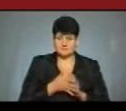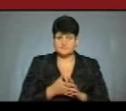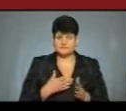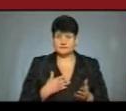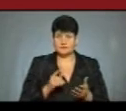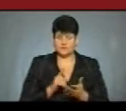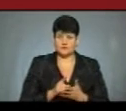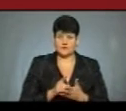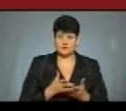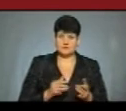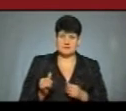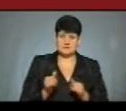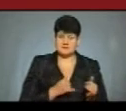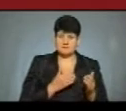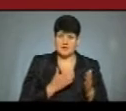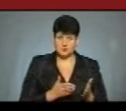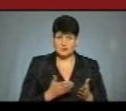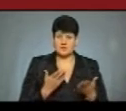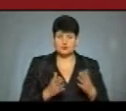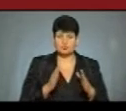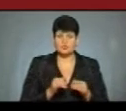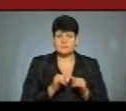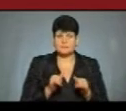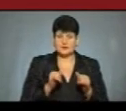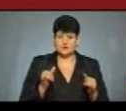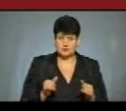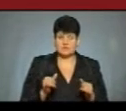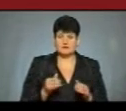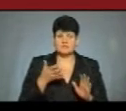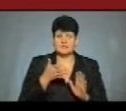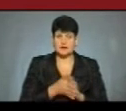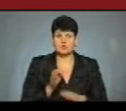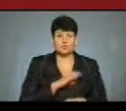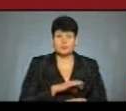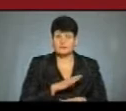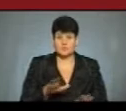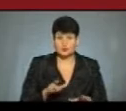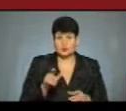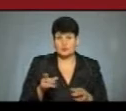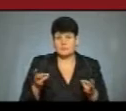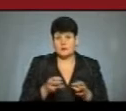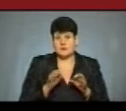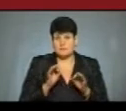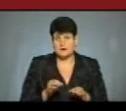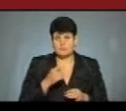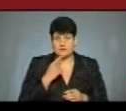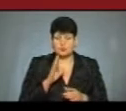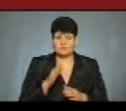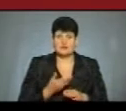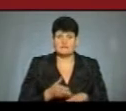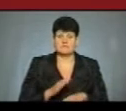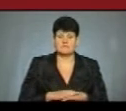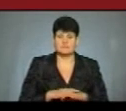мусимо забезпечити. Якщо будуть збільшуватися видатки, а доходів не буде, звичайно, то людям треба правду казати, буде важче.